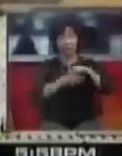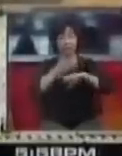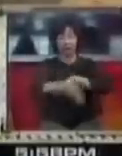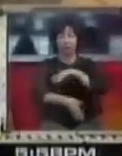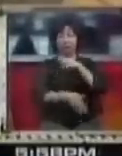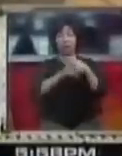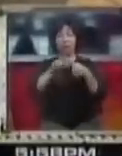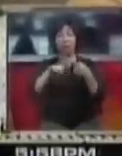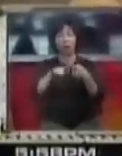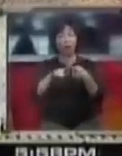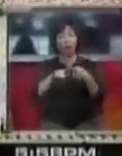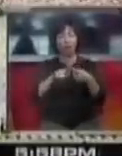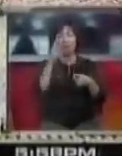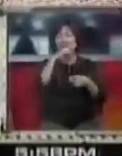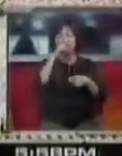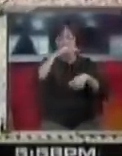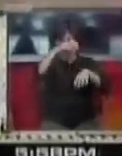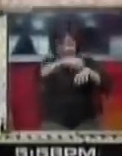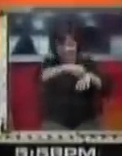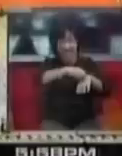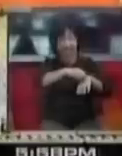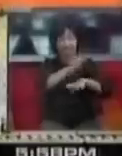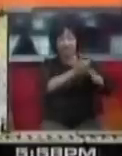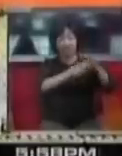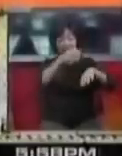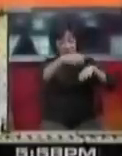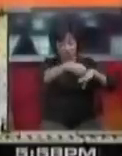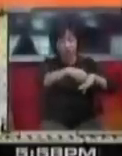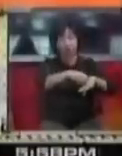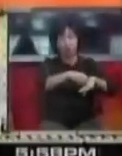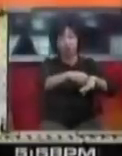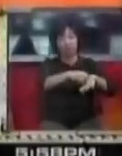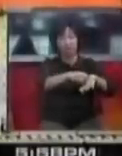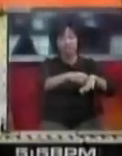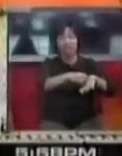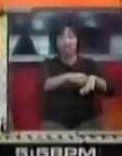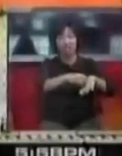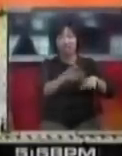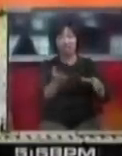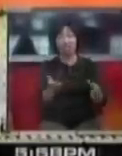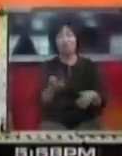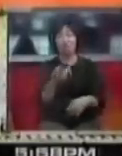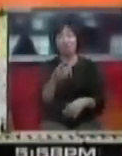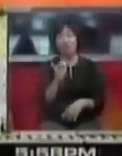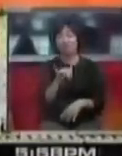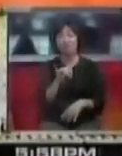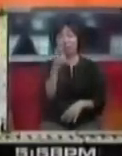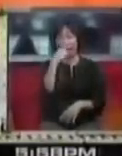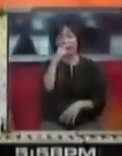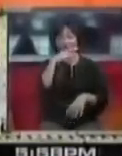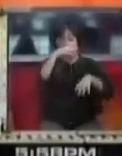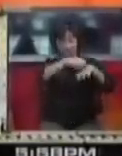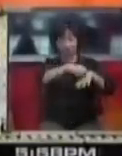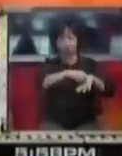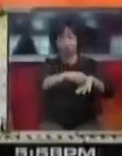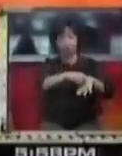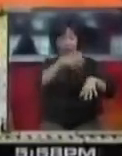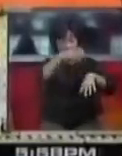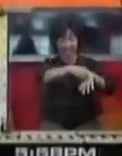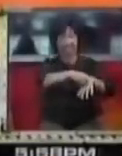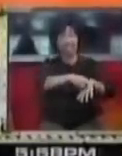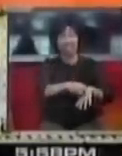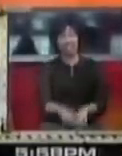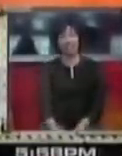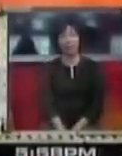ang nakakalipas nang makagat sa paa ng isang daga ang ginang. Makapansin niyo yung ilalim ng dila o ang kanyang mga